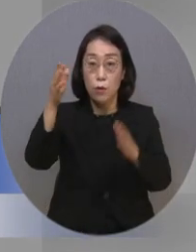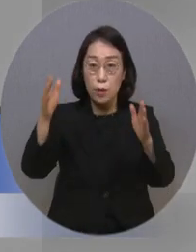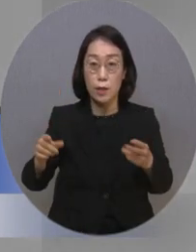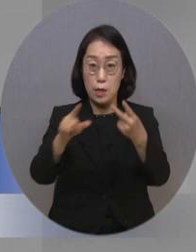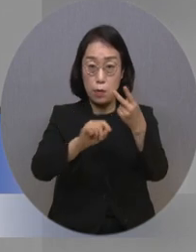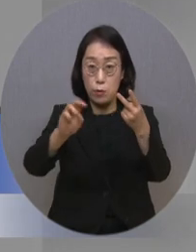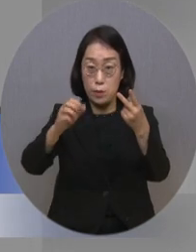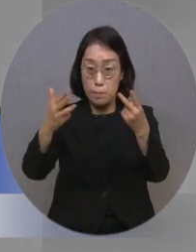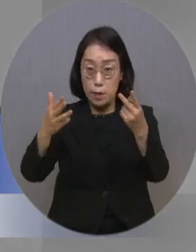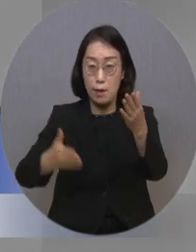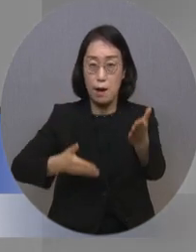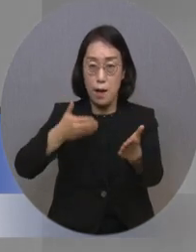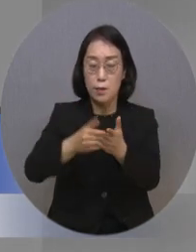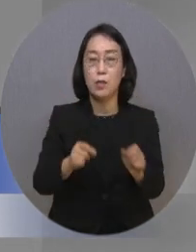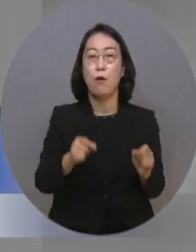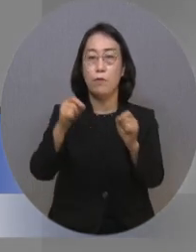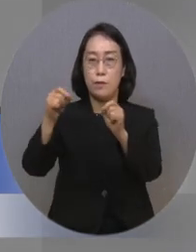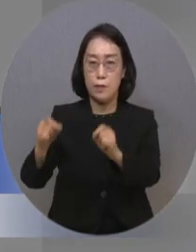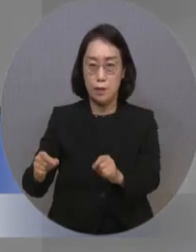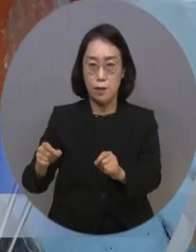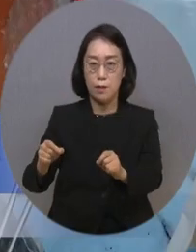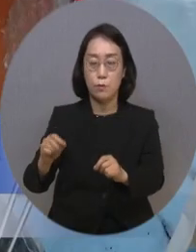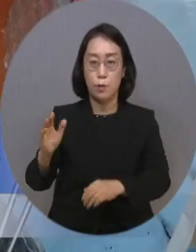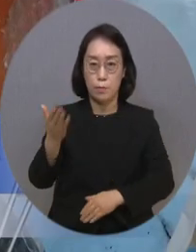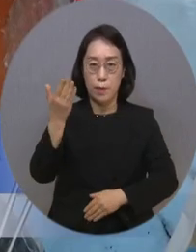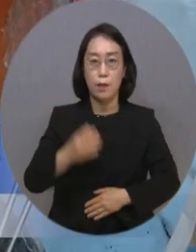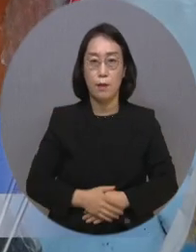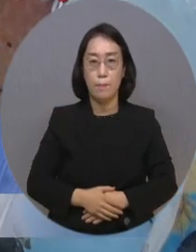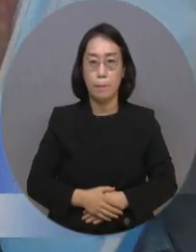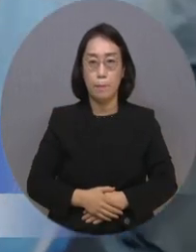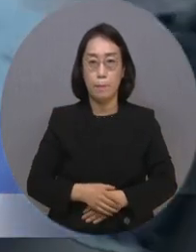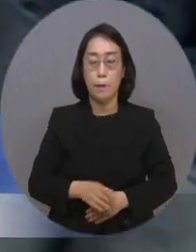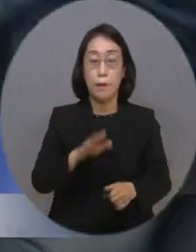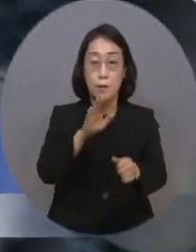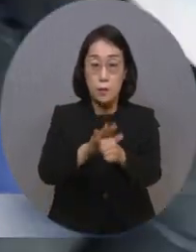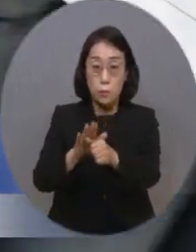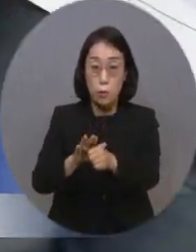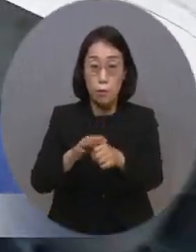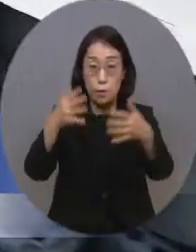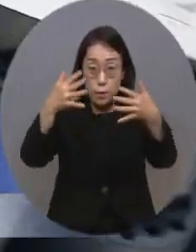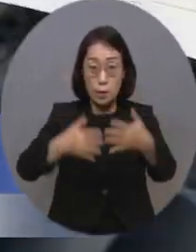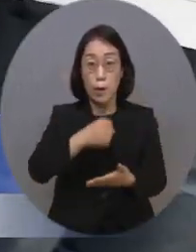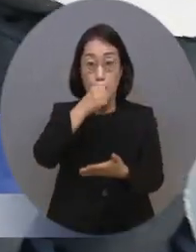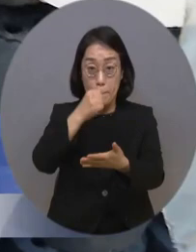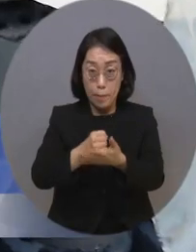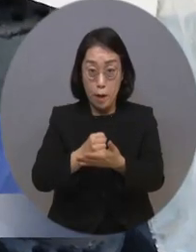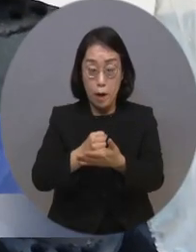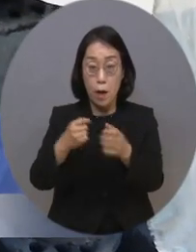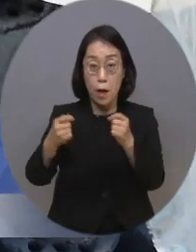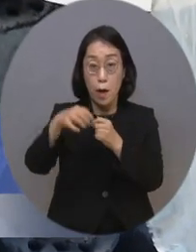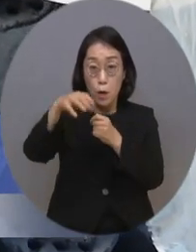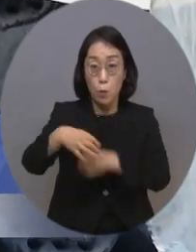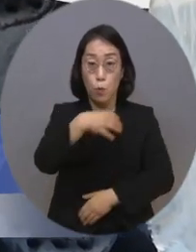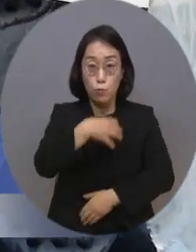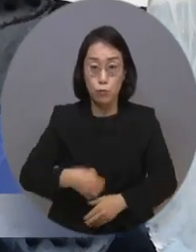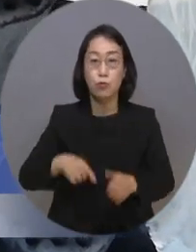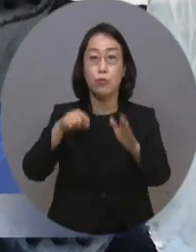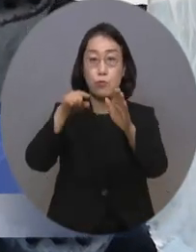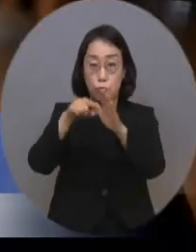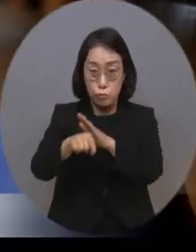달 28일까지 연장합니다. 에너지 바우처 지원 대상 가구는 주민등록상 거주지